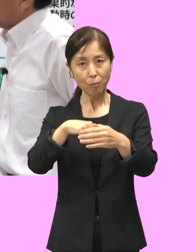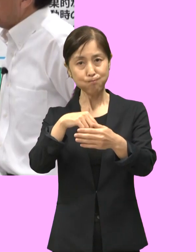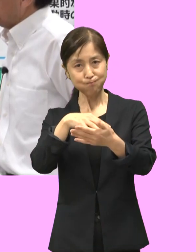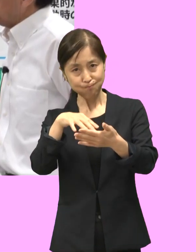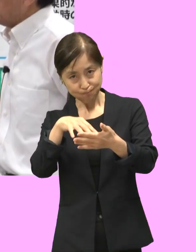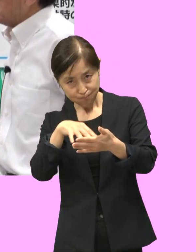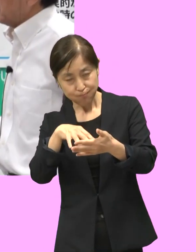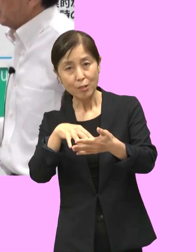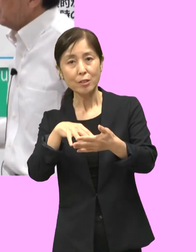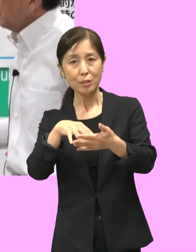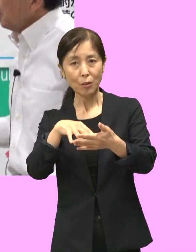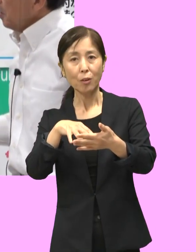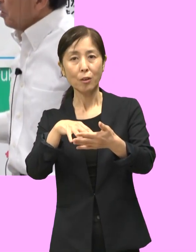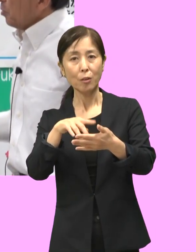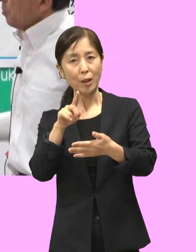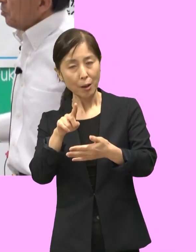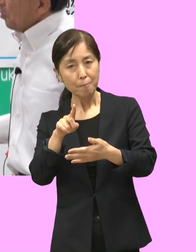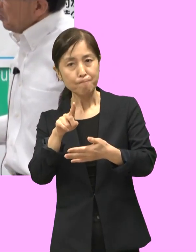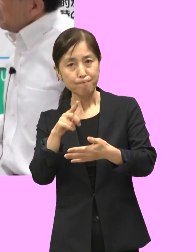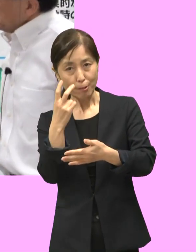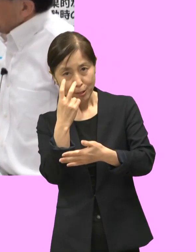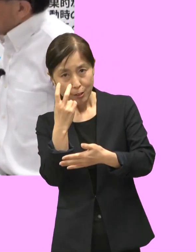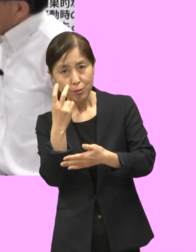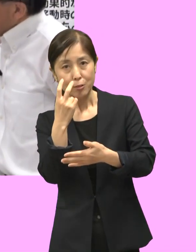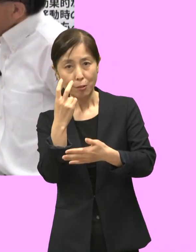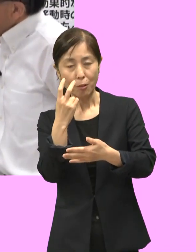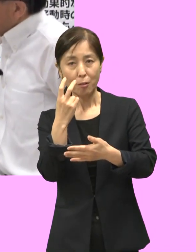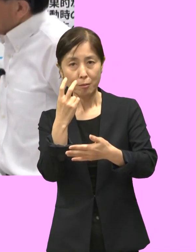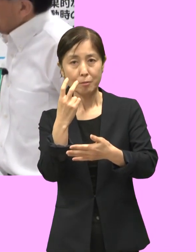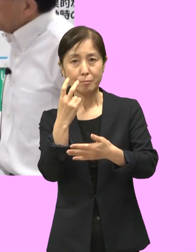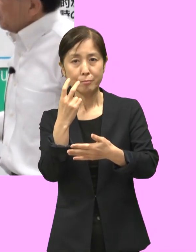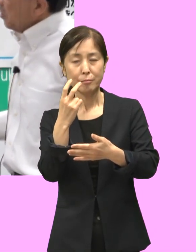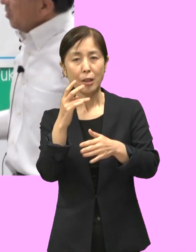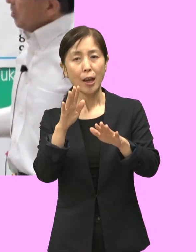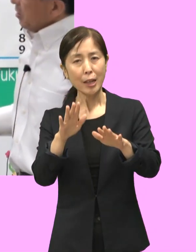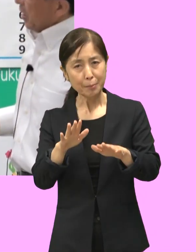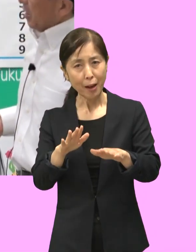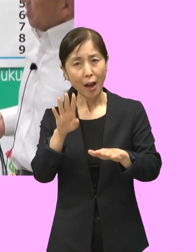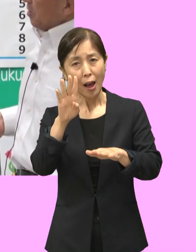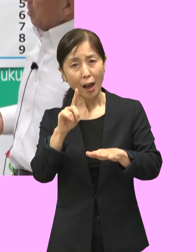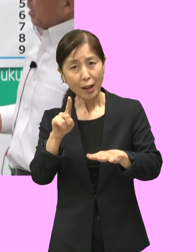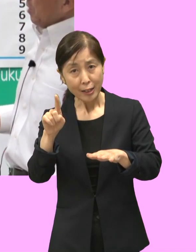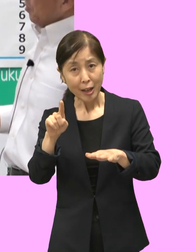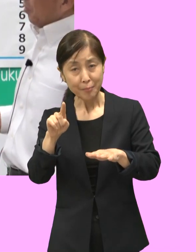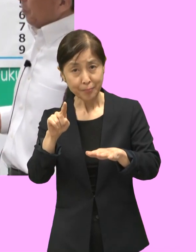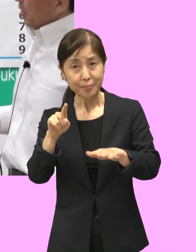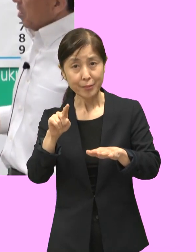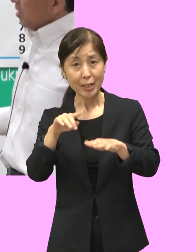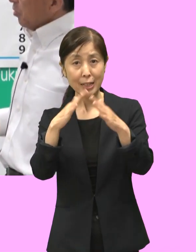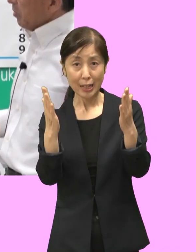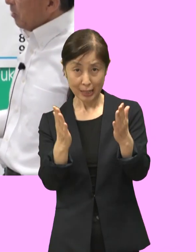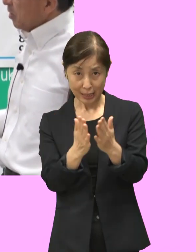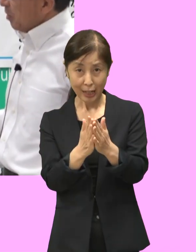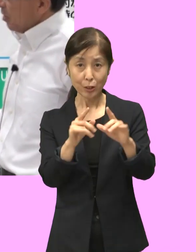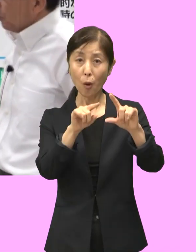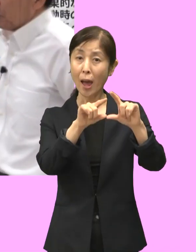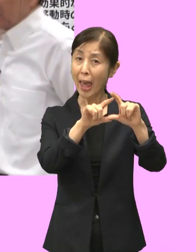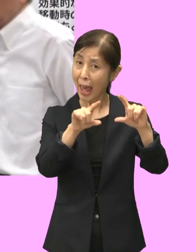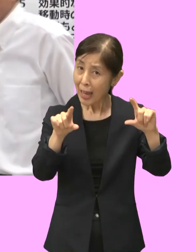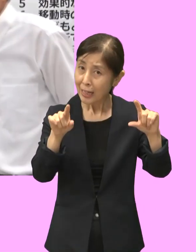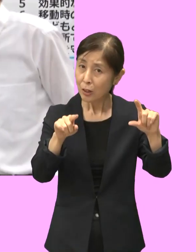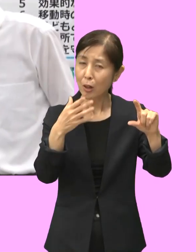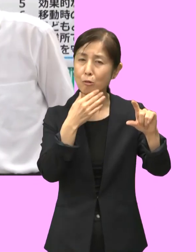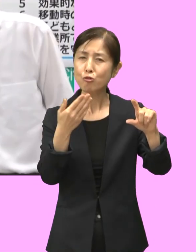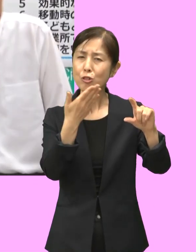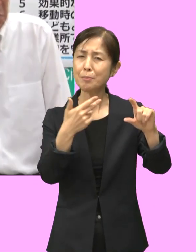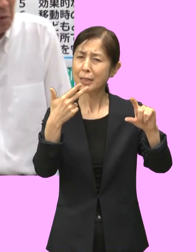まあ、推計で出しておりますが、まあ、これで見ると、まあ、ここに来てようやく県全体の平均よりは福島市ちょっと若